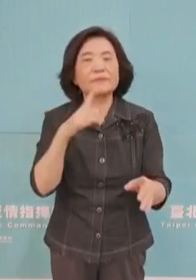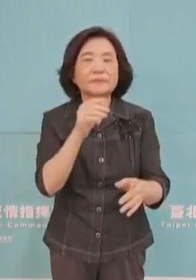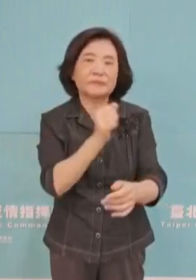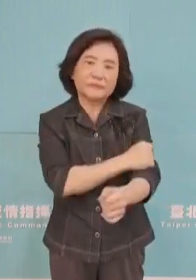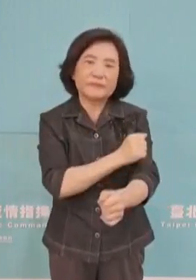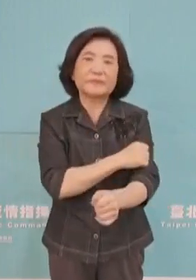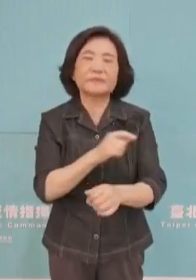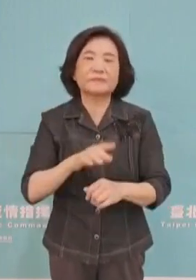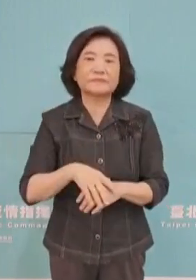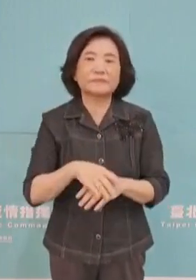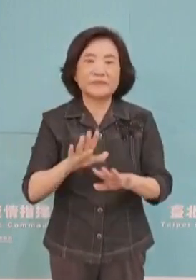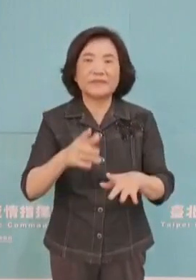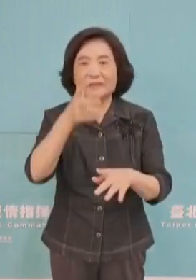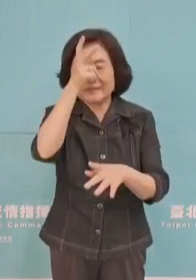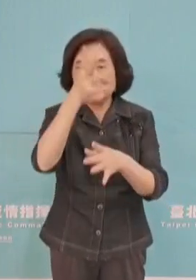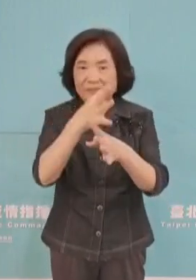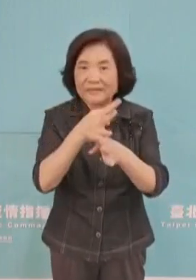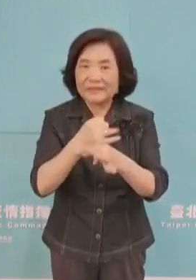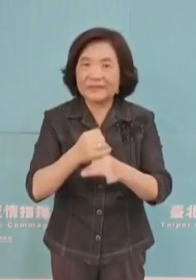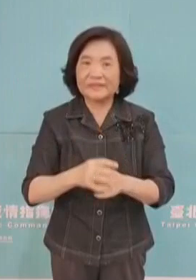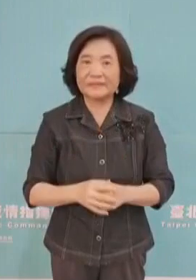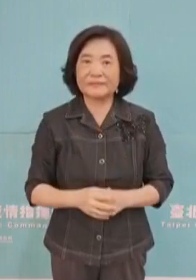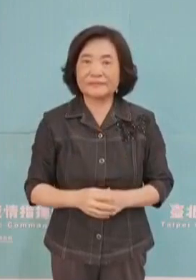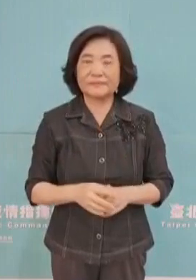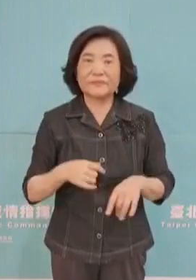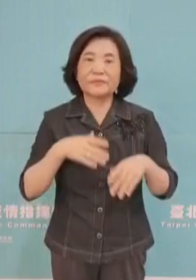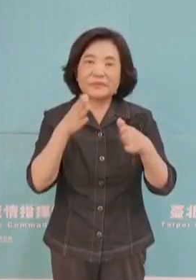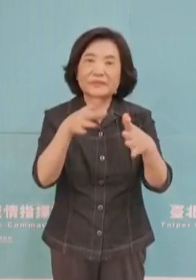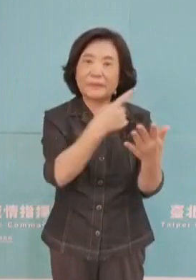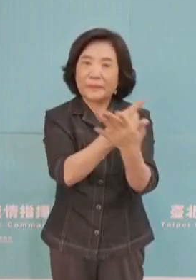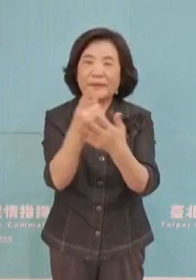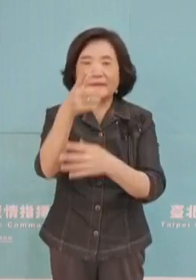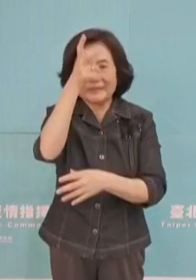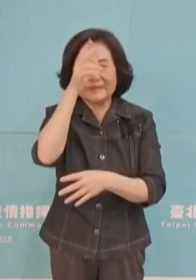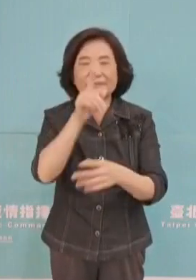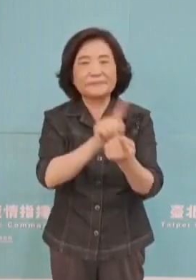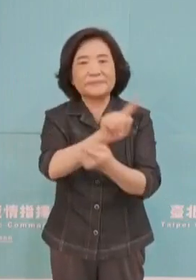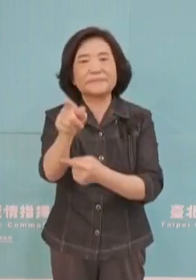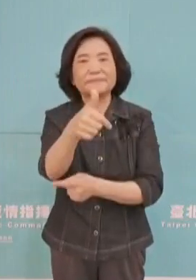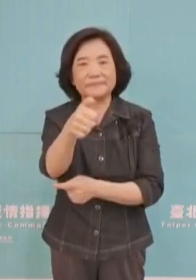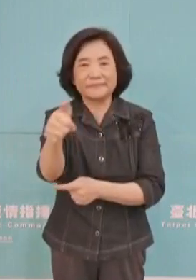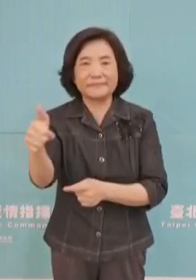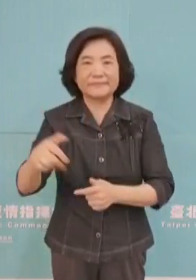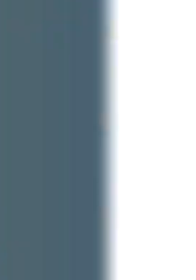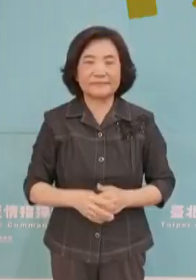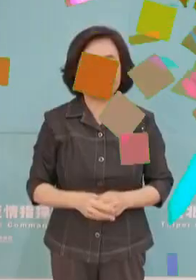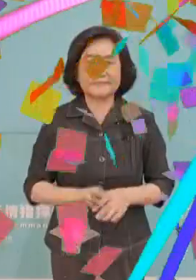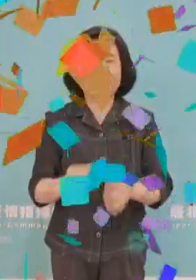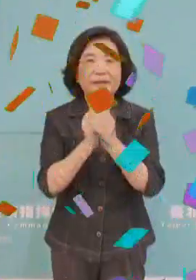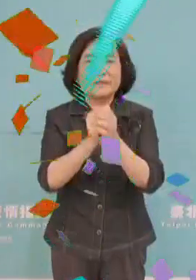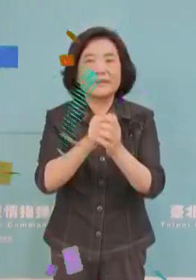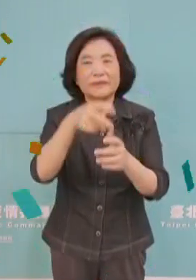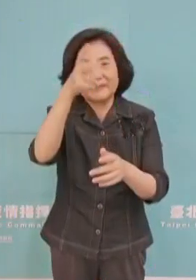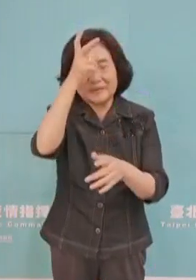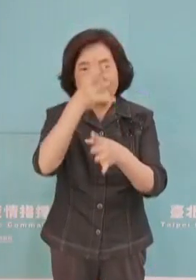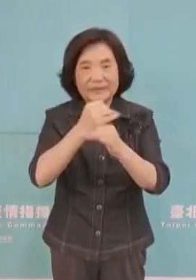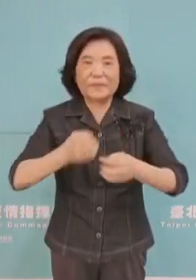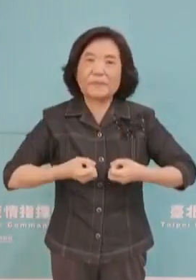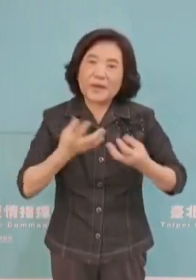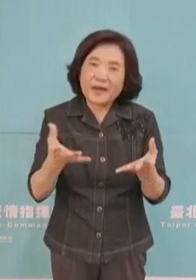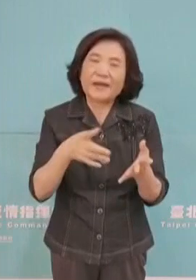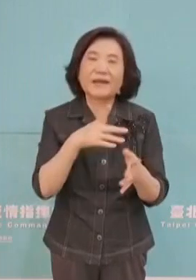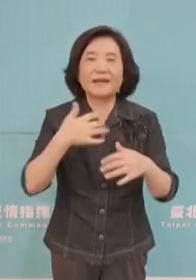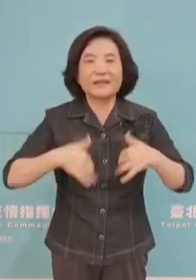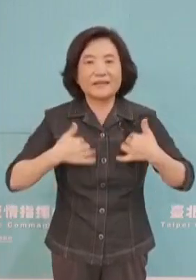今天是警察节啊，首先跟各位警察哈说谢谢你哦，还祝你们警察节快乐。